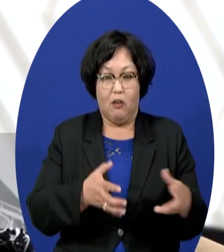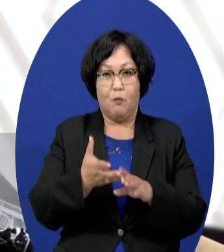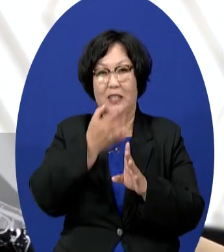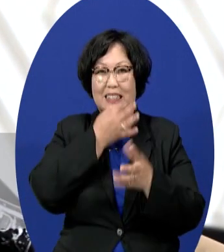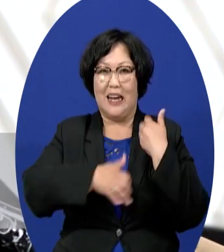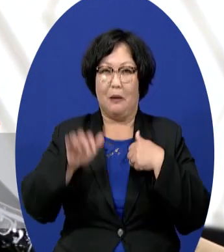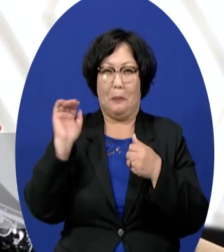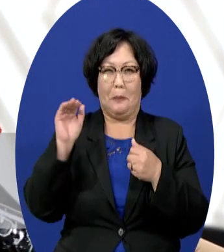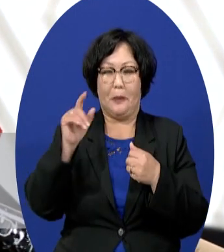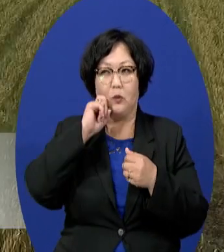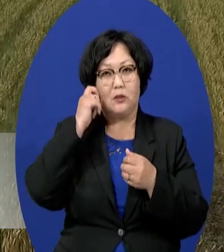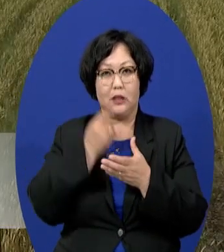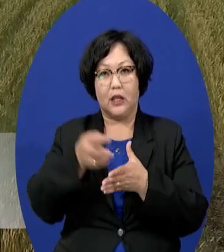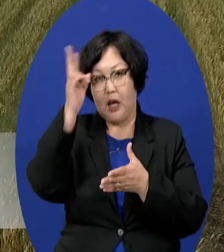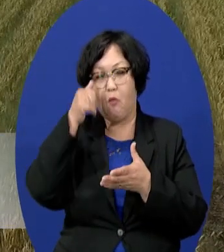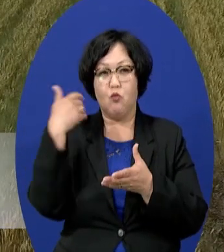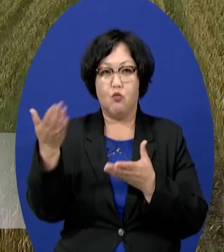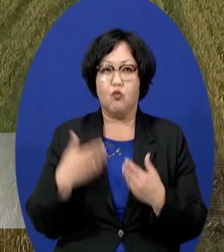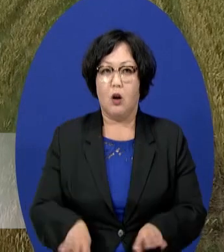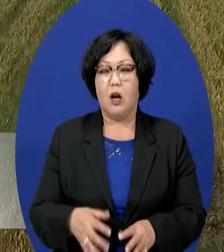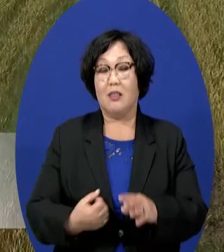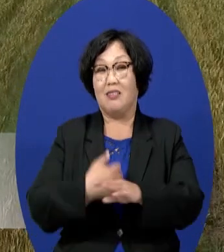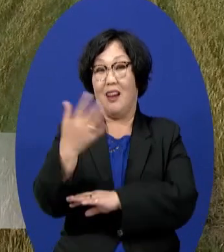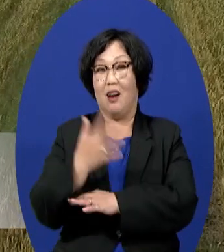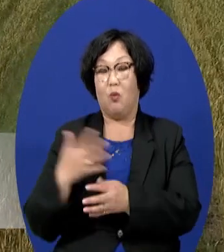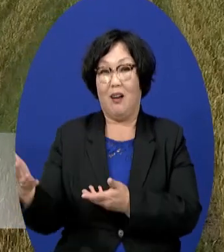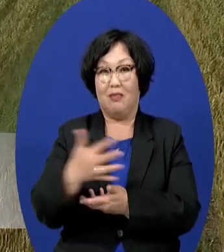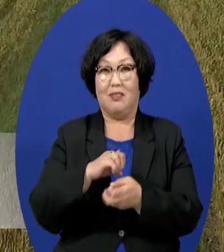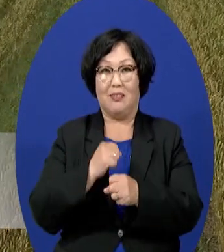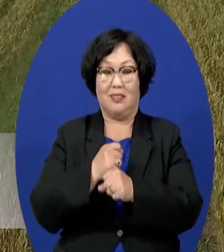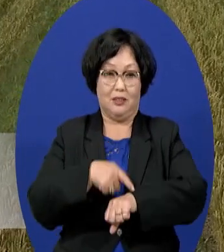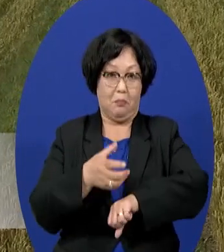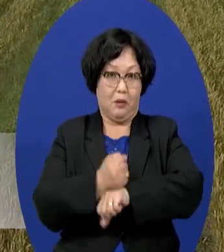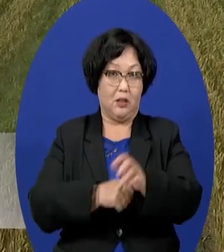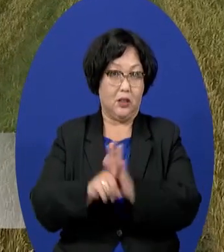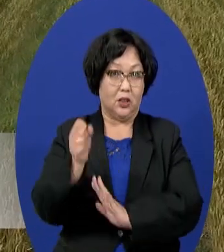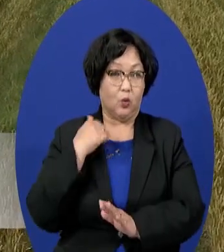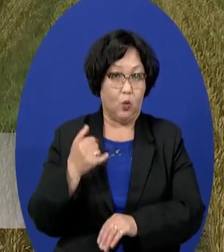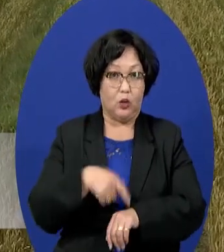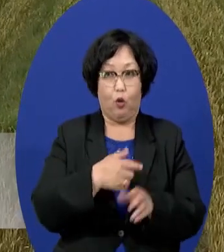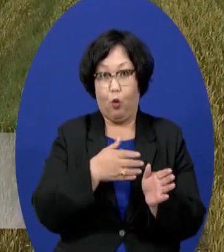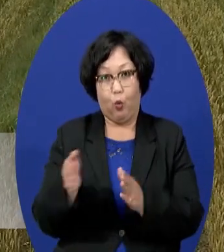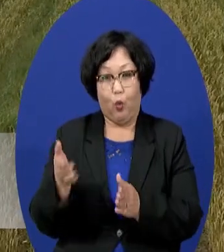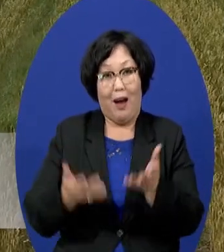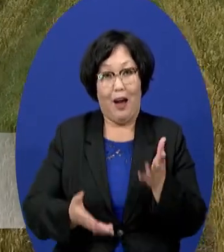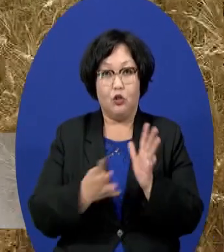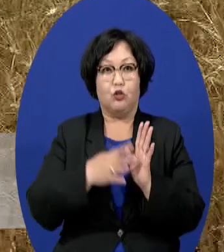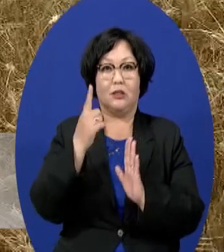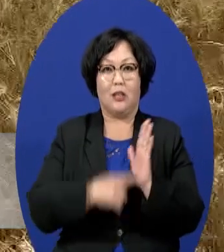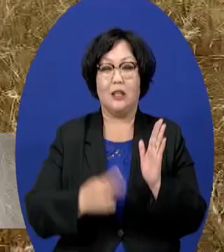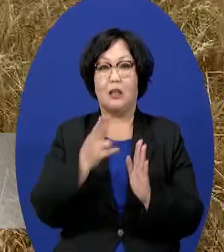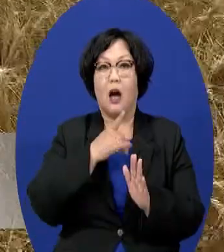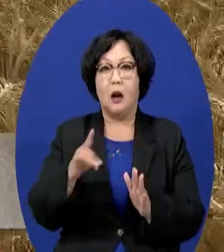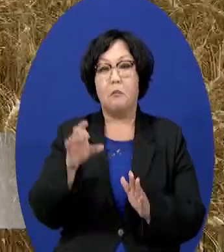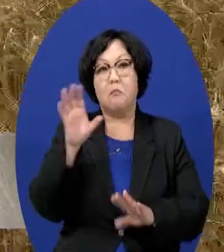ирэхээр хүсэлтэд ажиллаж байгаа. Тариа хураалтын ажил цаг хугацаантай эхлэх үү эсвэл хойшлох уу гэдэг нь 9-р сарын цагаагаарын нөхцөл